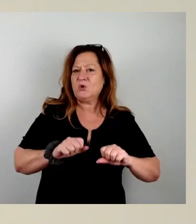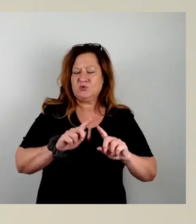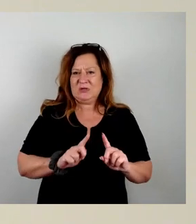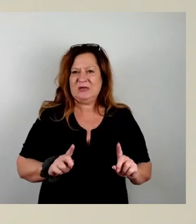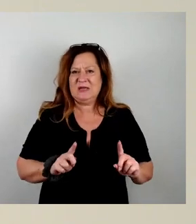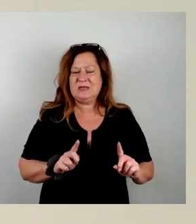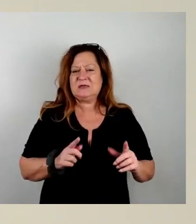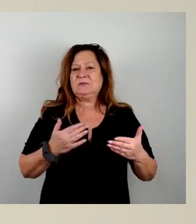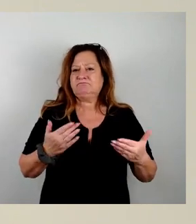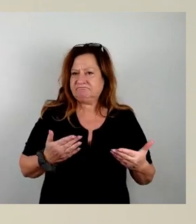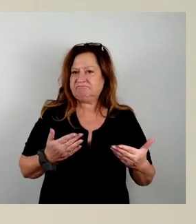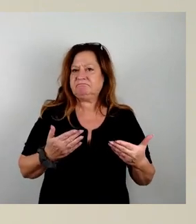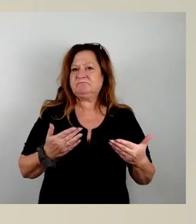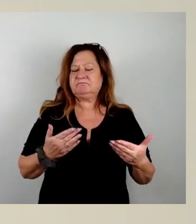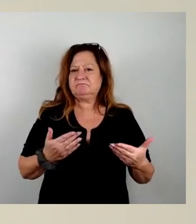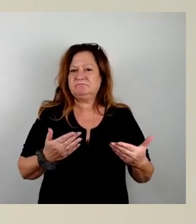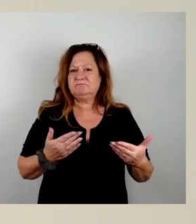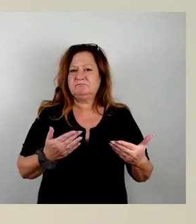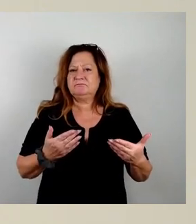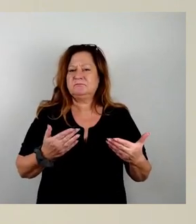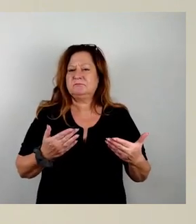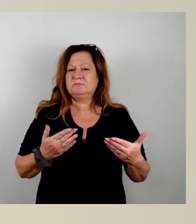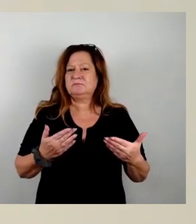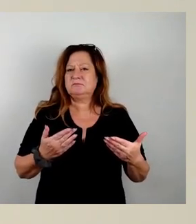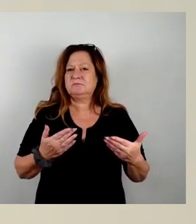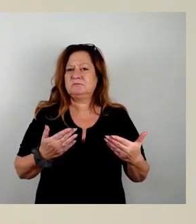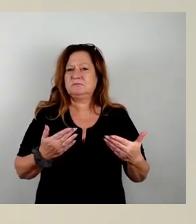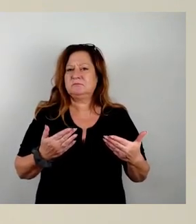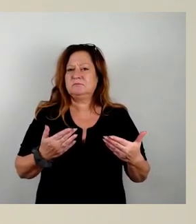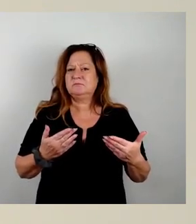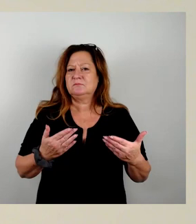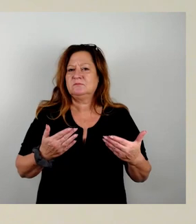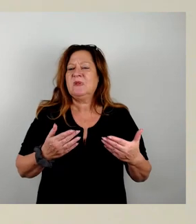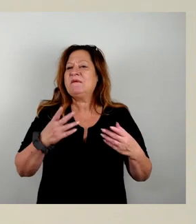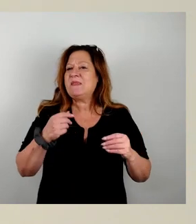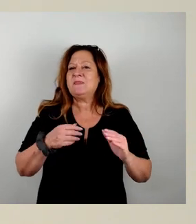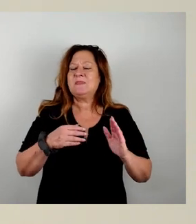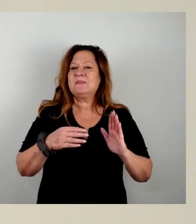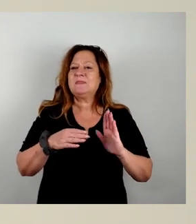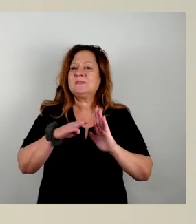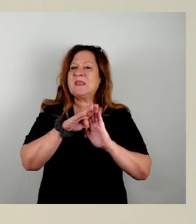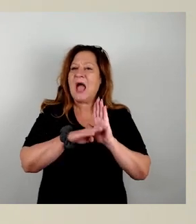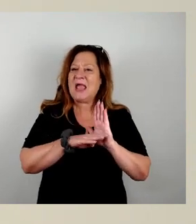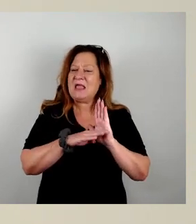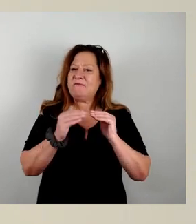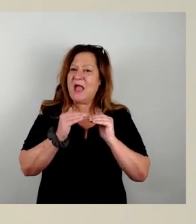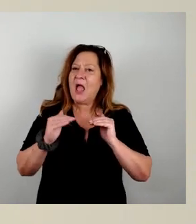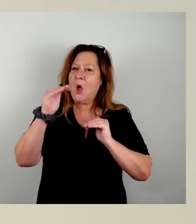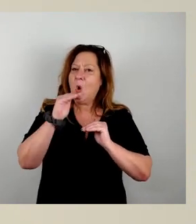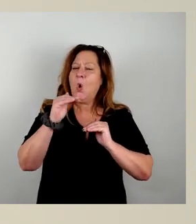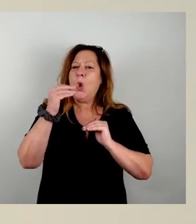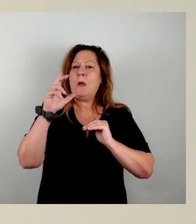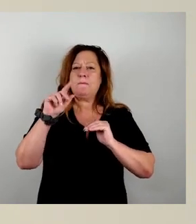reden, bringt 8 Millionen zusätzliche Einnahmen der DVB. Und diese sind im Wirtschaftsplan